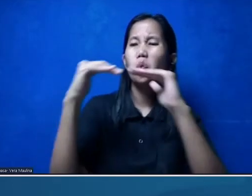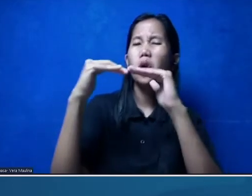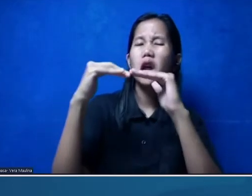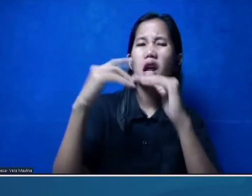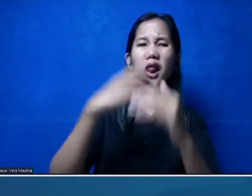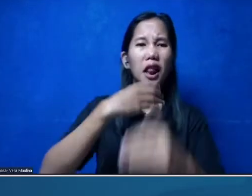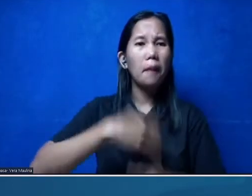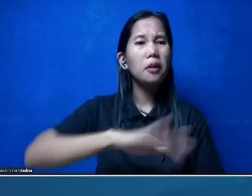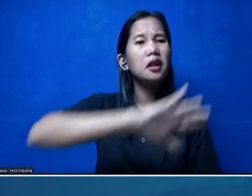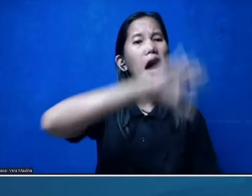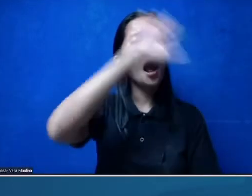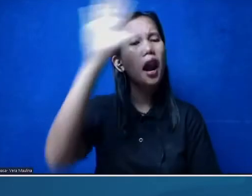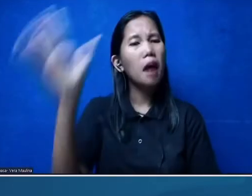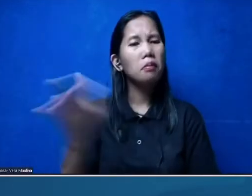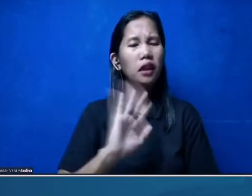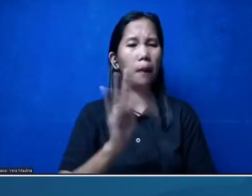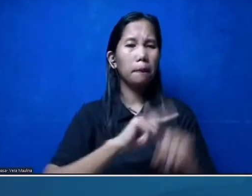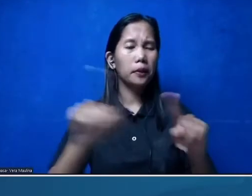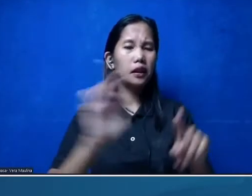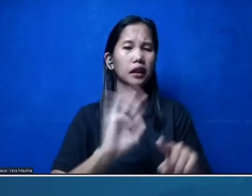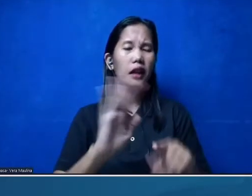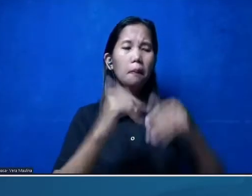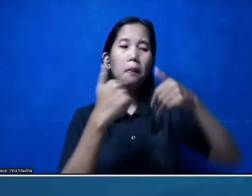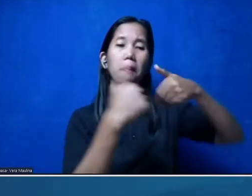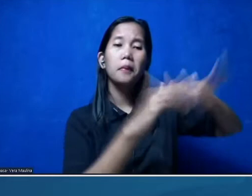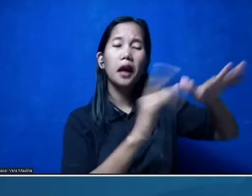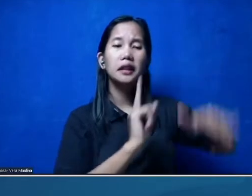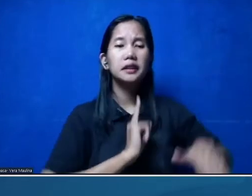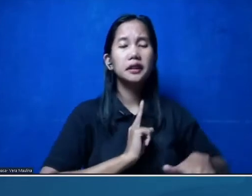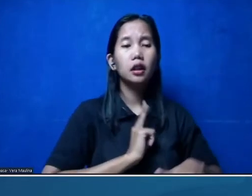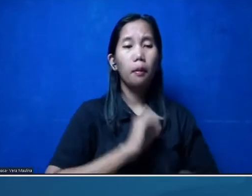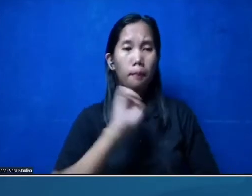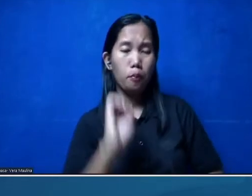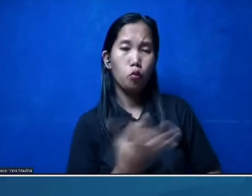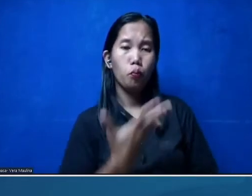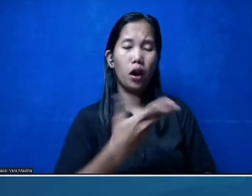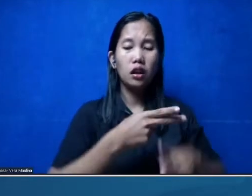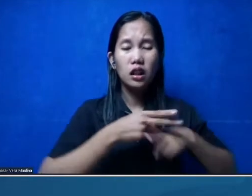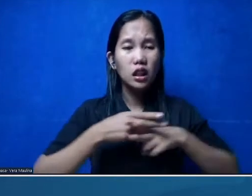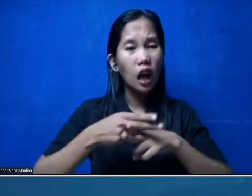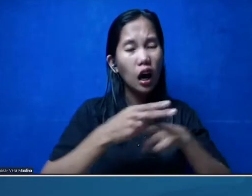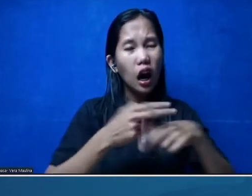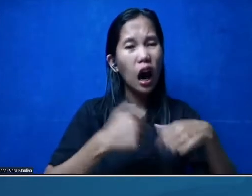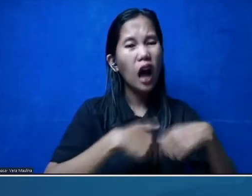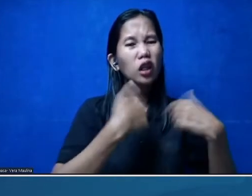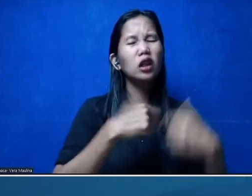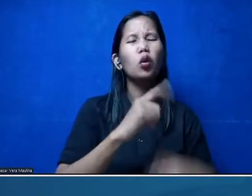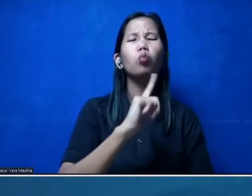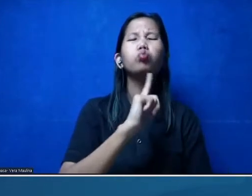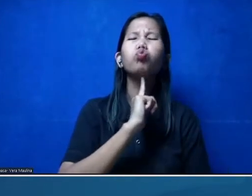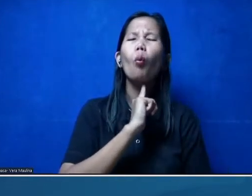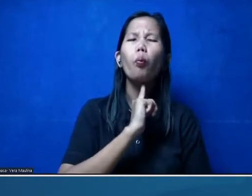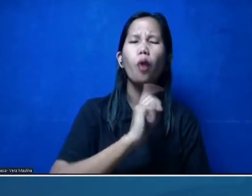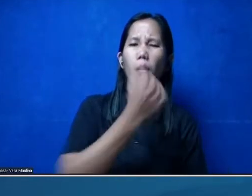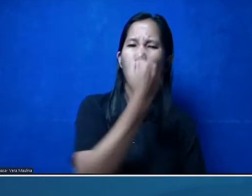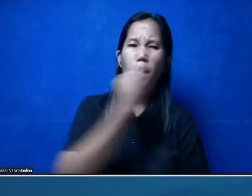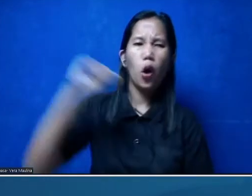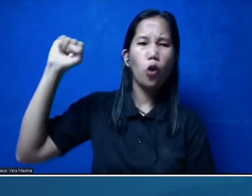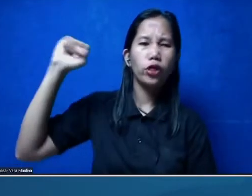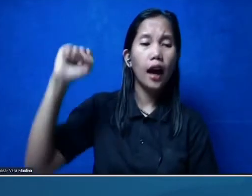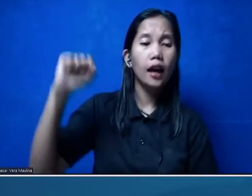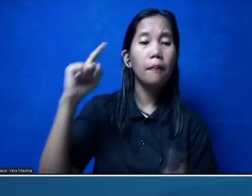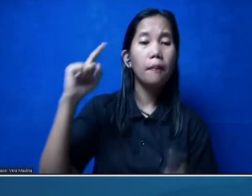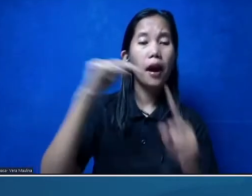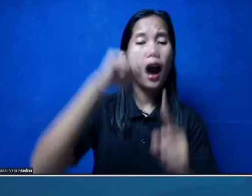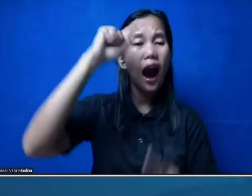memberontak kepada Allah maka saat itulah dia sudah tidak disebut lagi Lucifer di